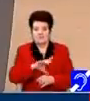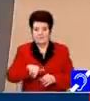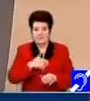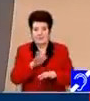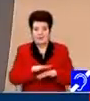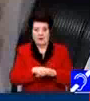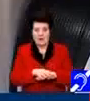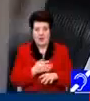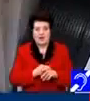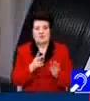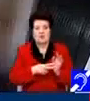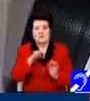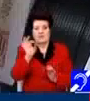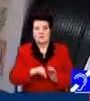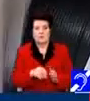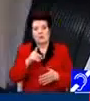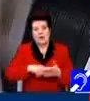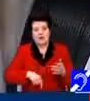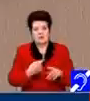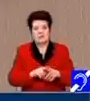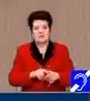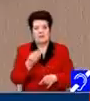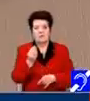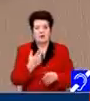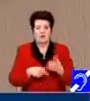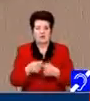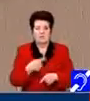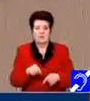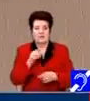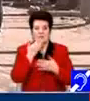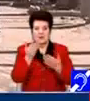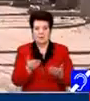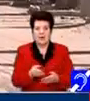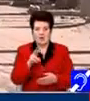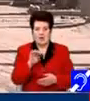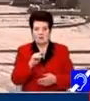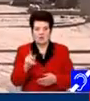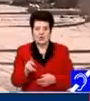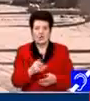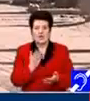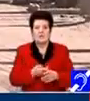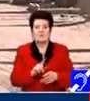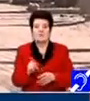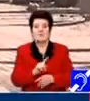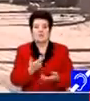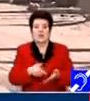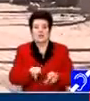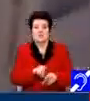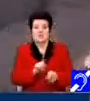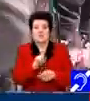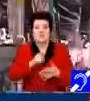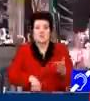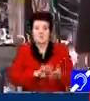acum 3 ani, doar 7% mai cred că acești bani vor fi recuperați. Întrebarea logică ce ne frământă e de ce s-a ajuns la această